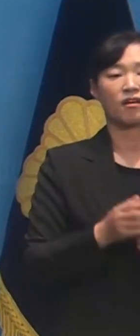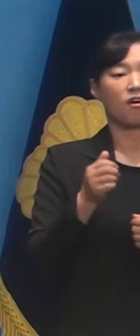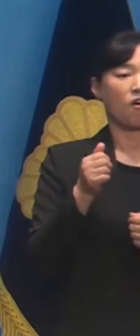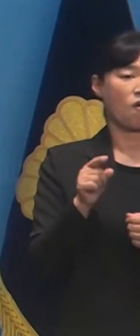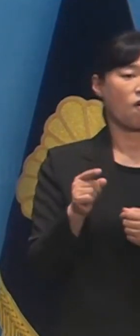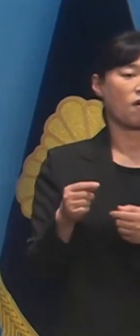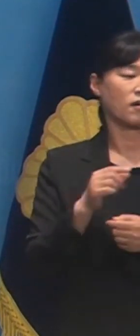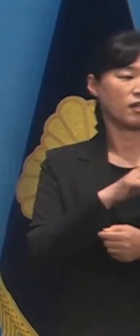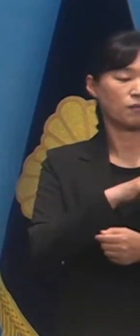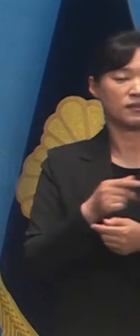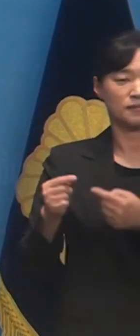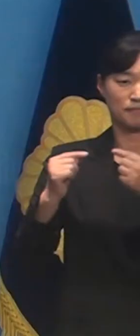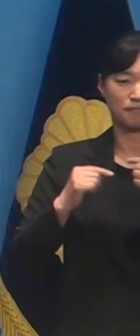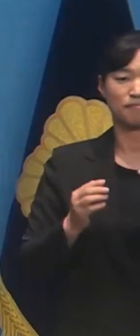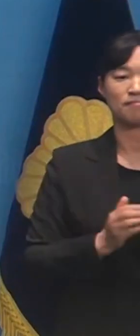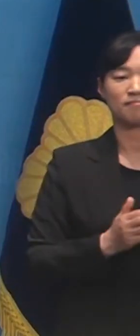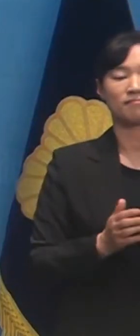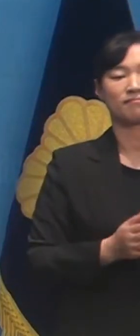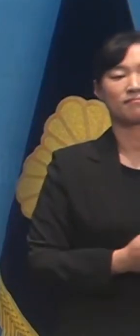허성무 의원님 모셨습니다.